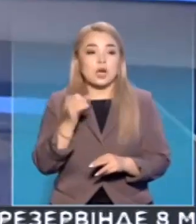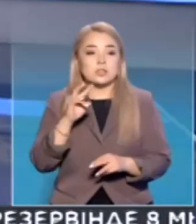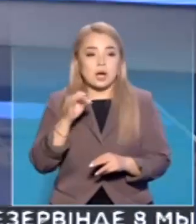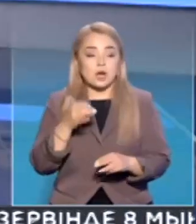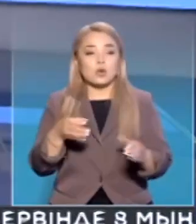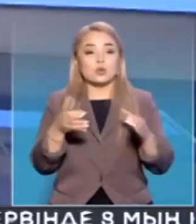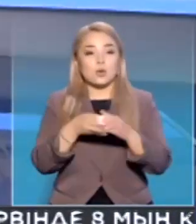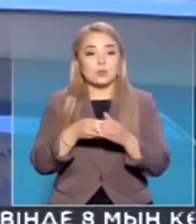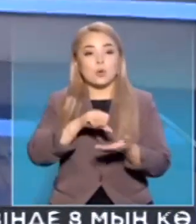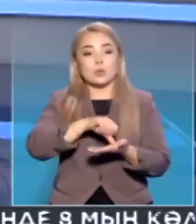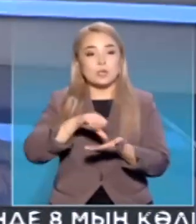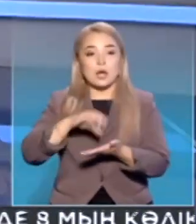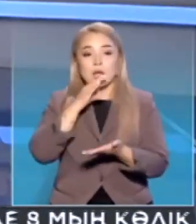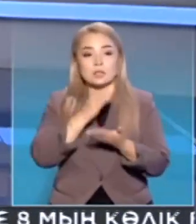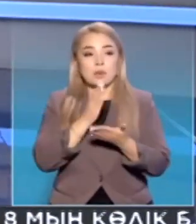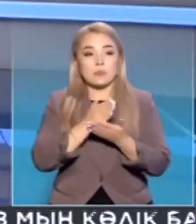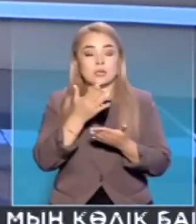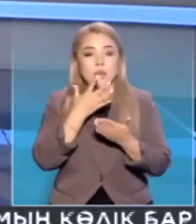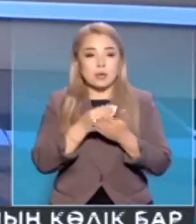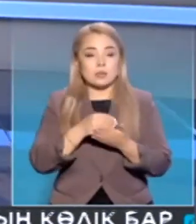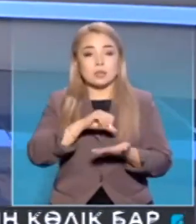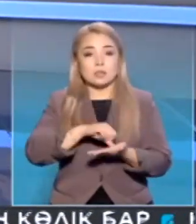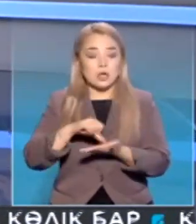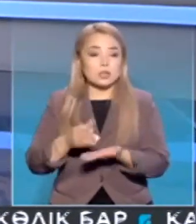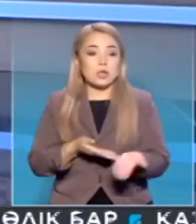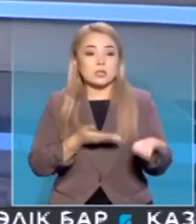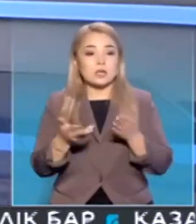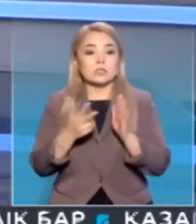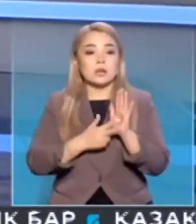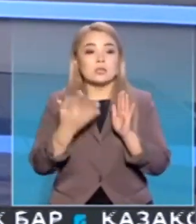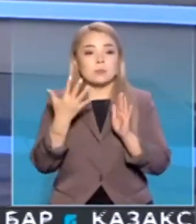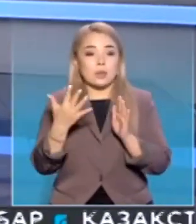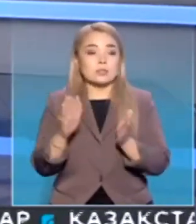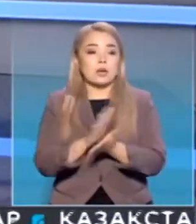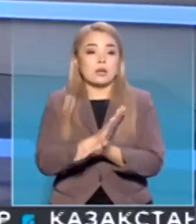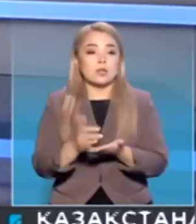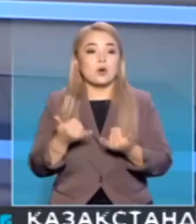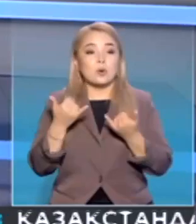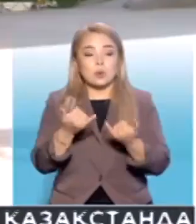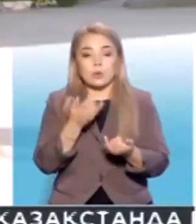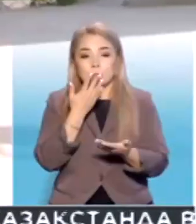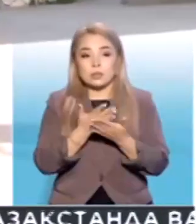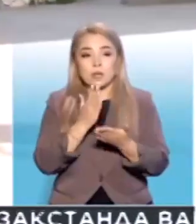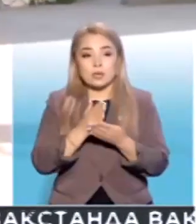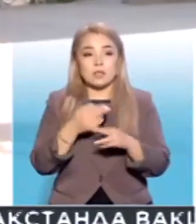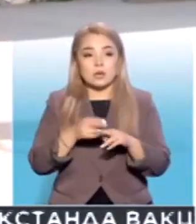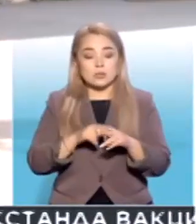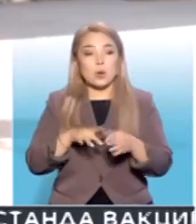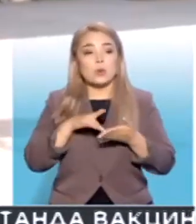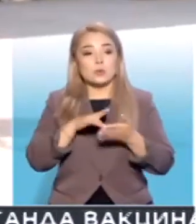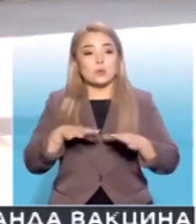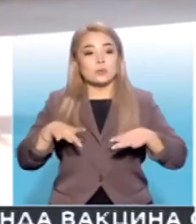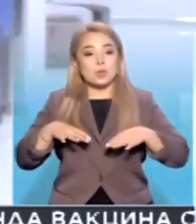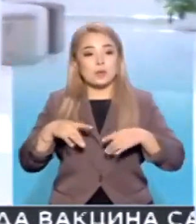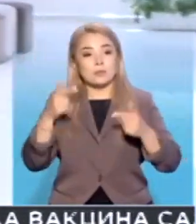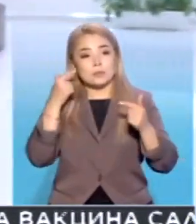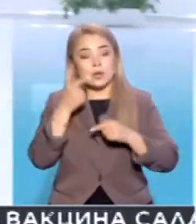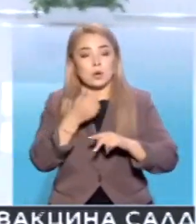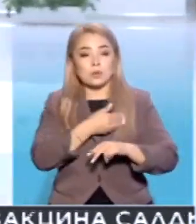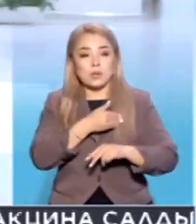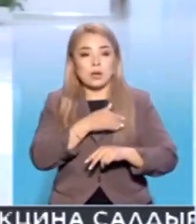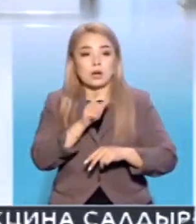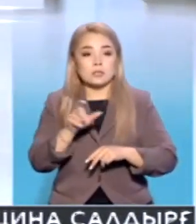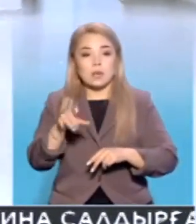ынтымақтастық ұйымына мүше елдердің абитуриенттері үшін 85 грант бөлуді қарастырып отыр. Енді туризм саласында білім алғысы келетін